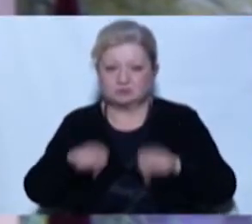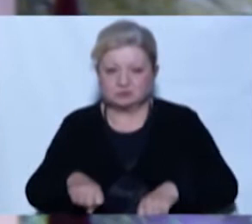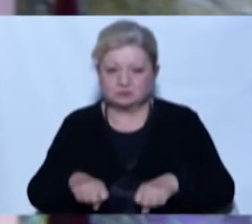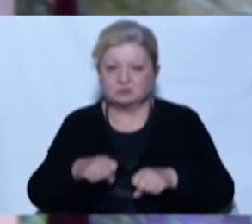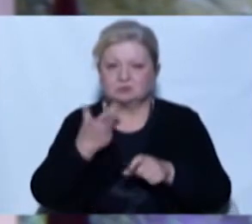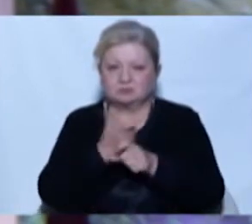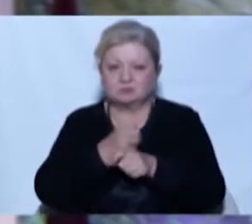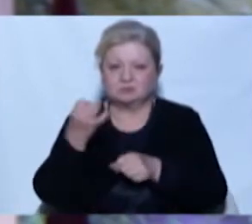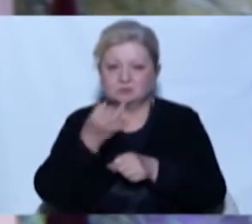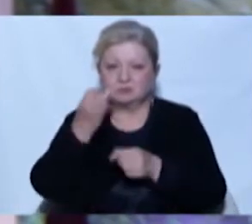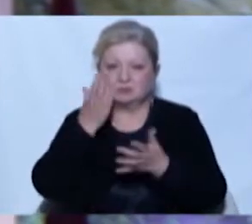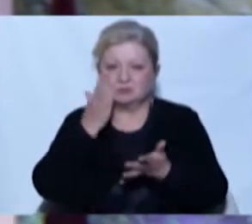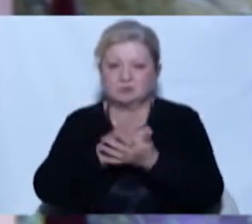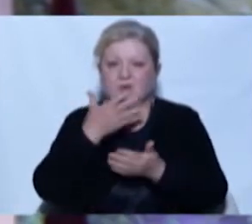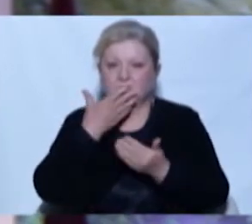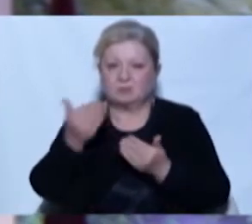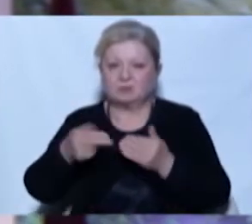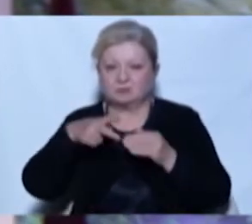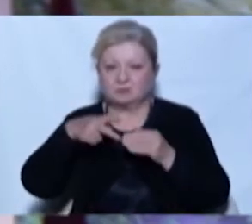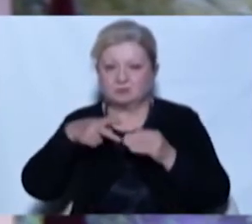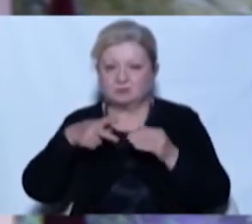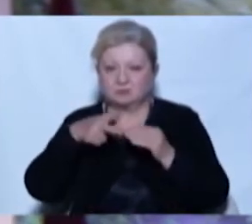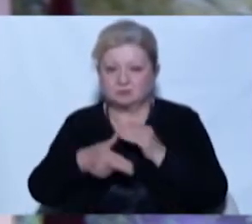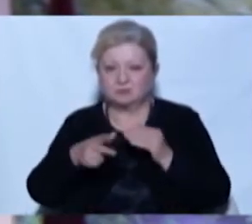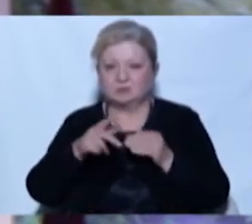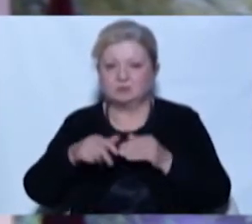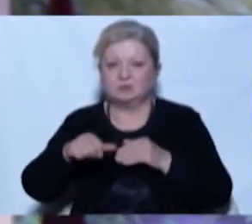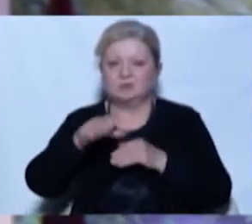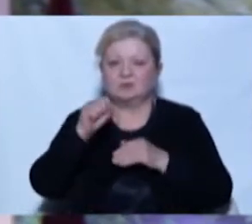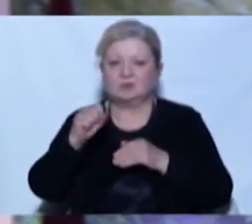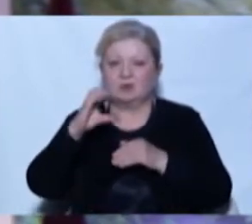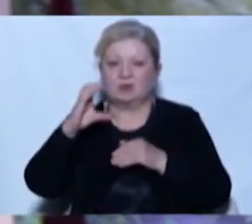ძალიან საინტერესო იყო მათი გადაწყვეტილება ავსტრიასთან საზღვრის